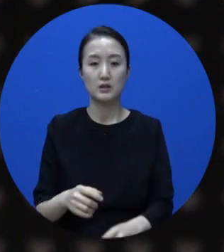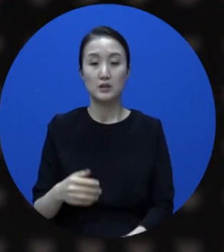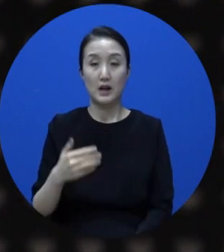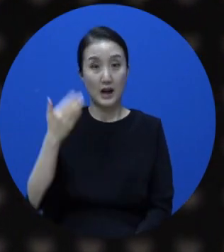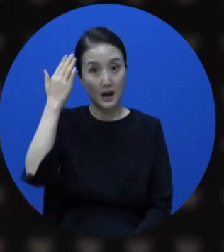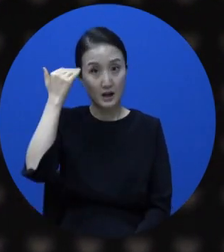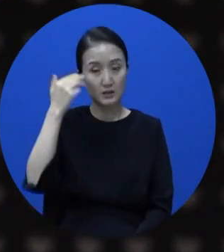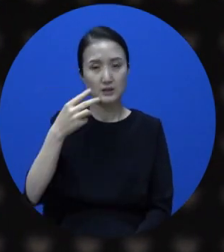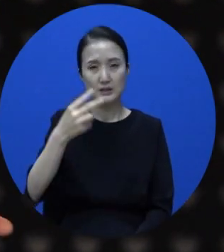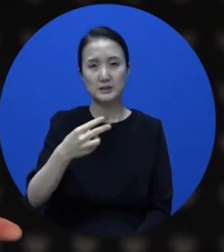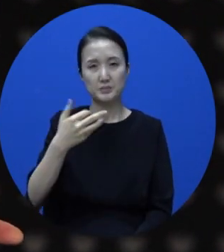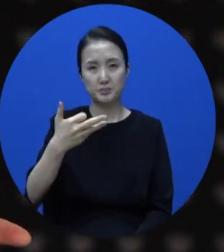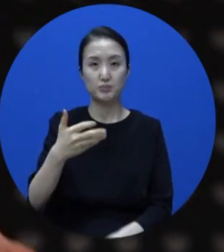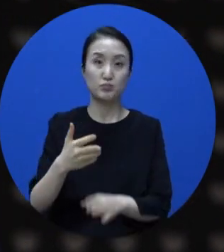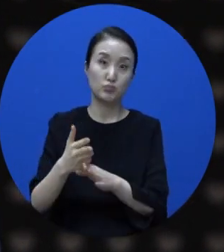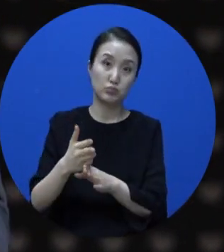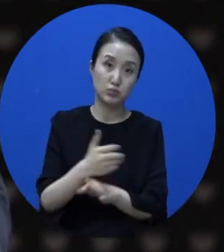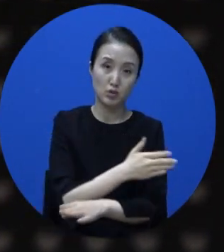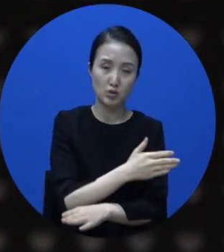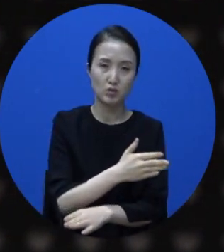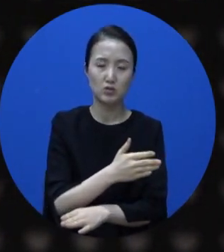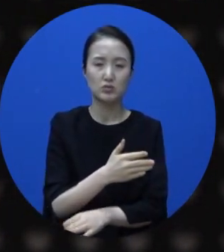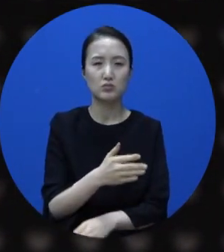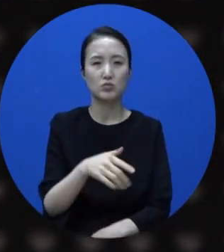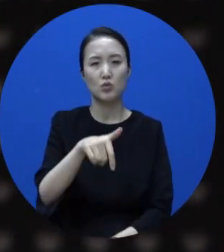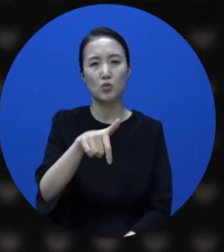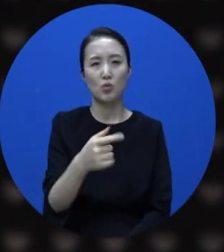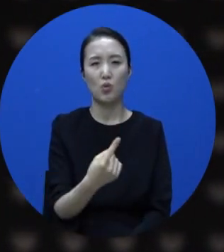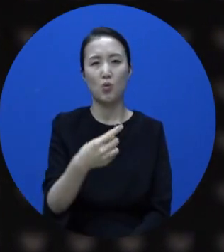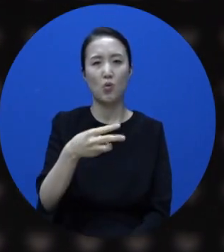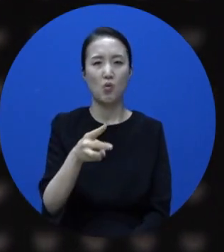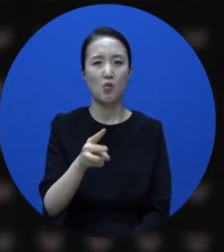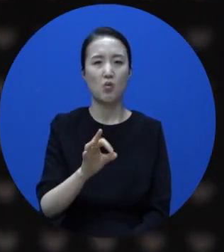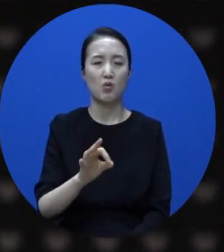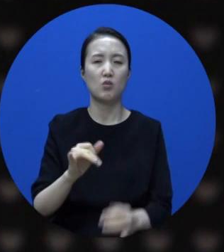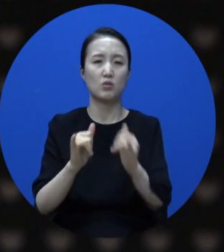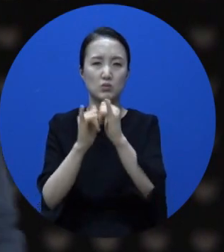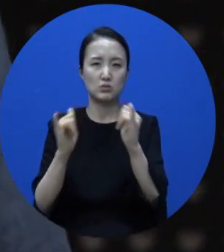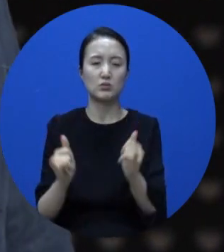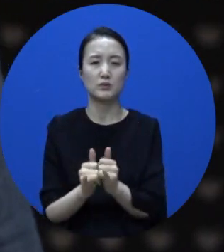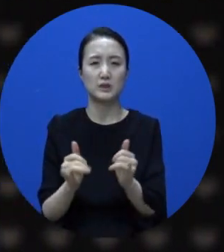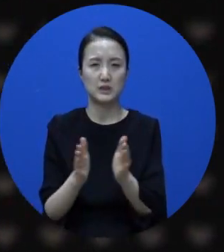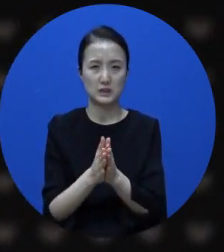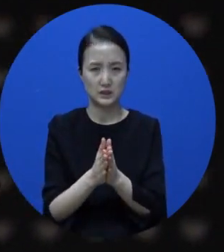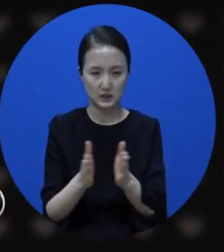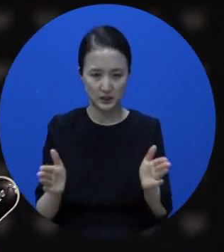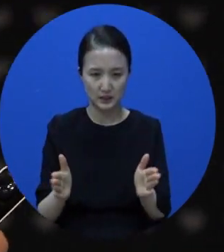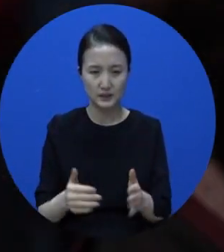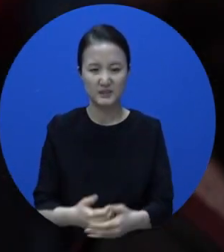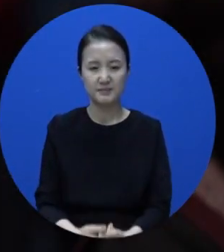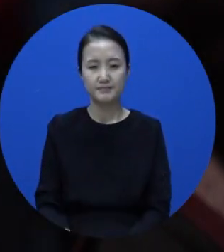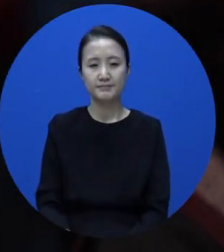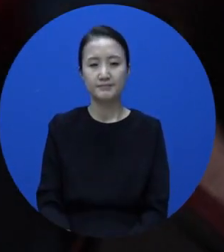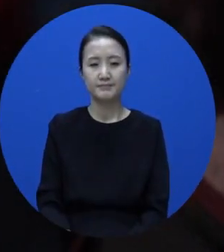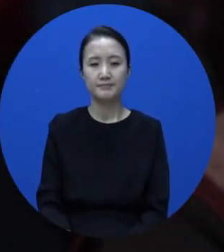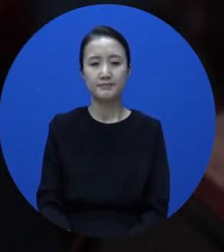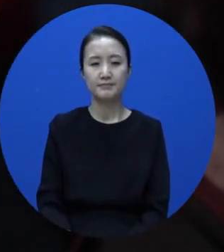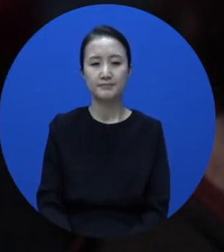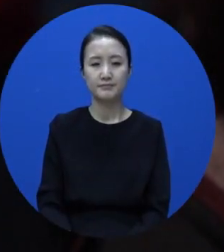2018년부터 우리나라는 고령사회에 진입했습니다 그거 한번 따라해 봐 주세요 고령 사회